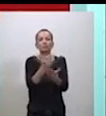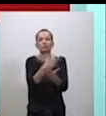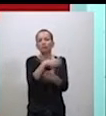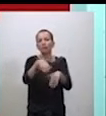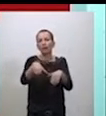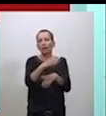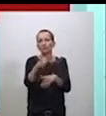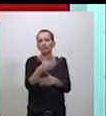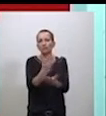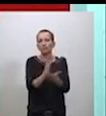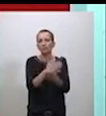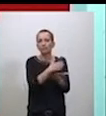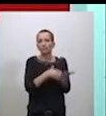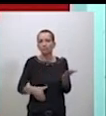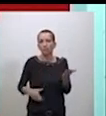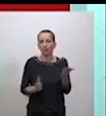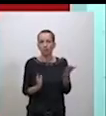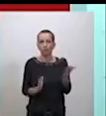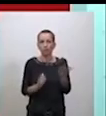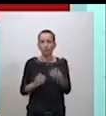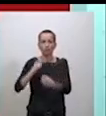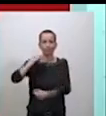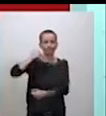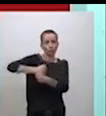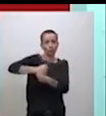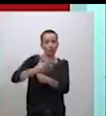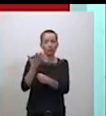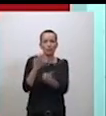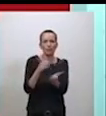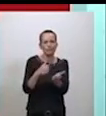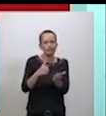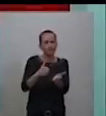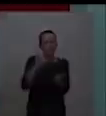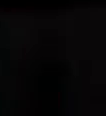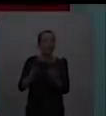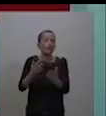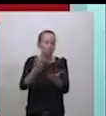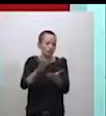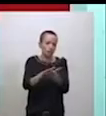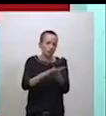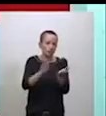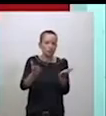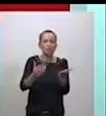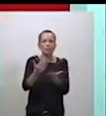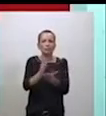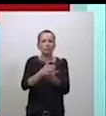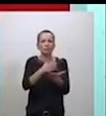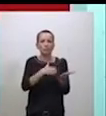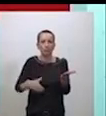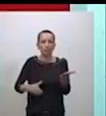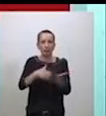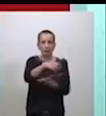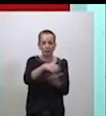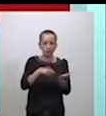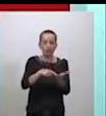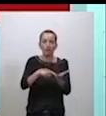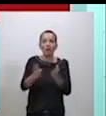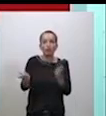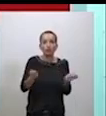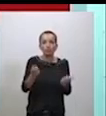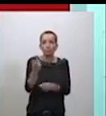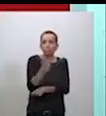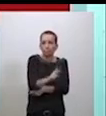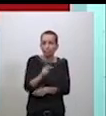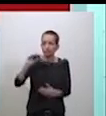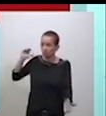municipal de Bordeaux à un blâme et à une amende de 120 000 €. Aucun rapport sur la gestion du crédit municipal n'avait